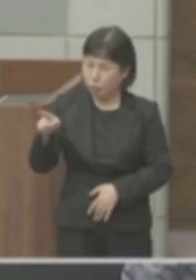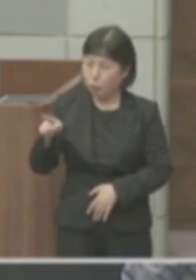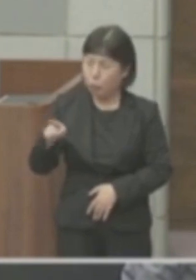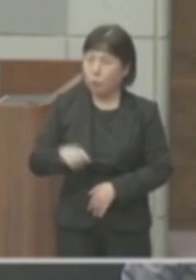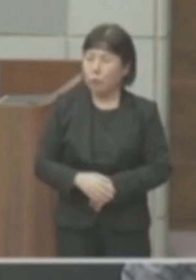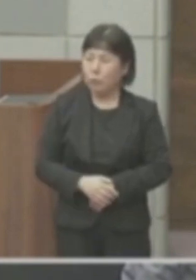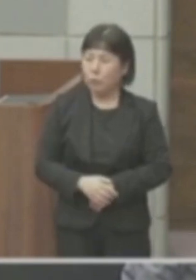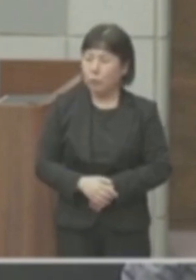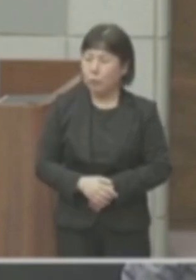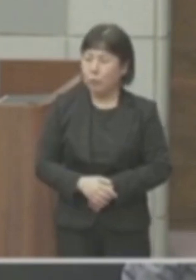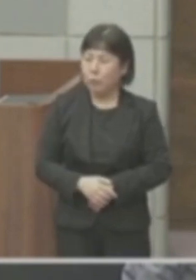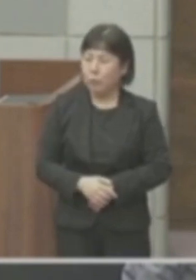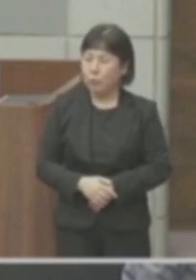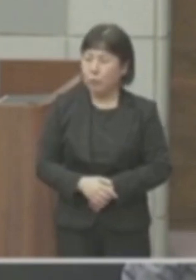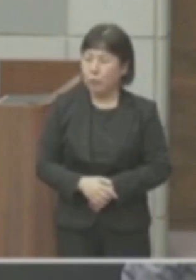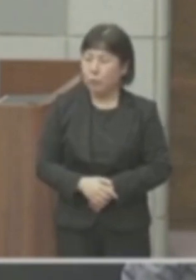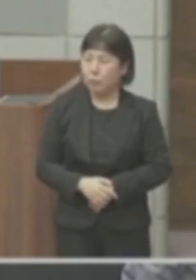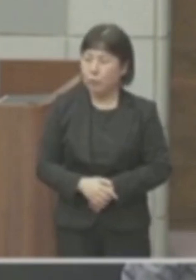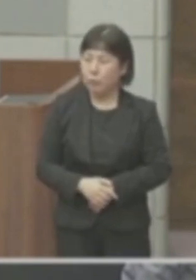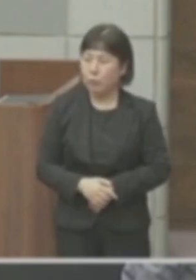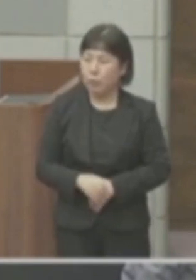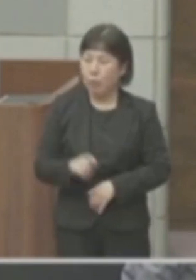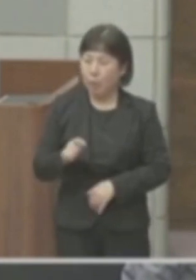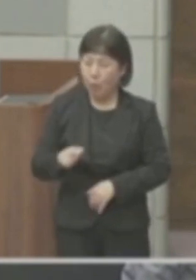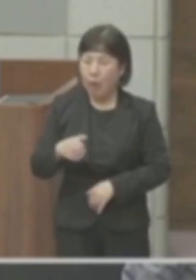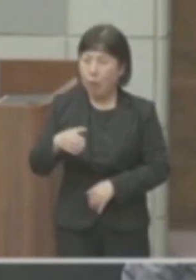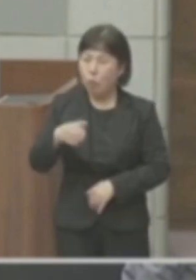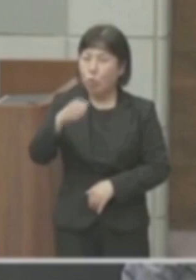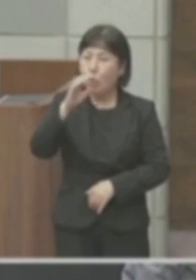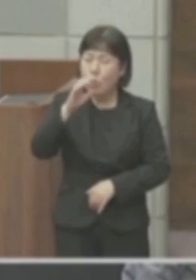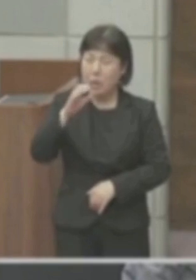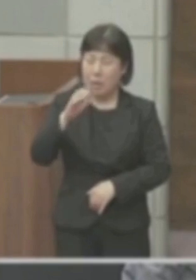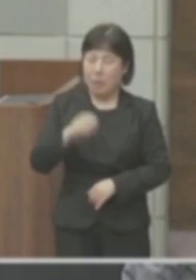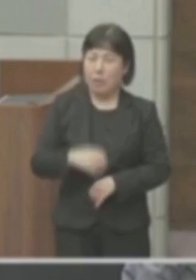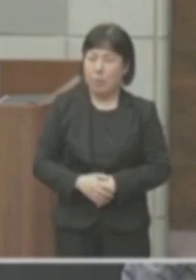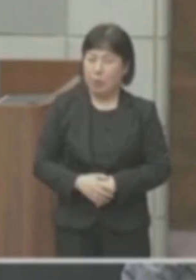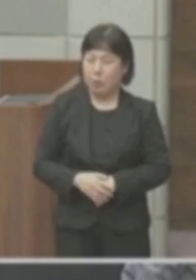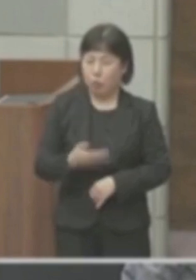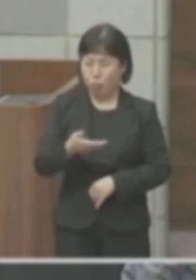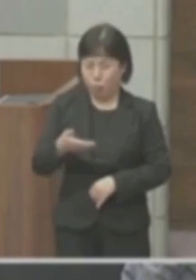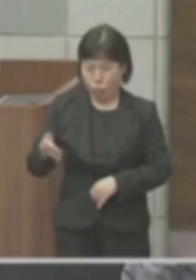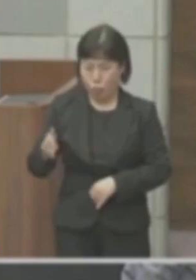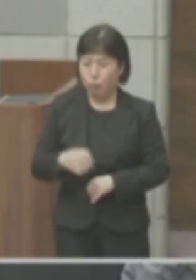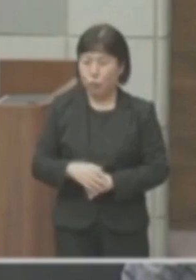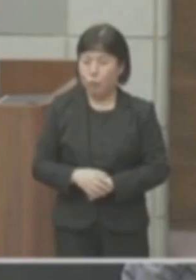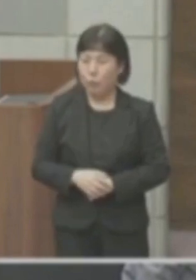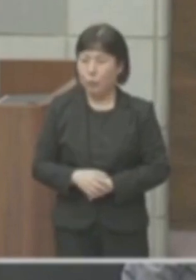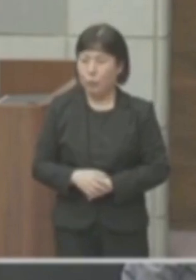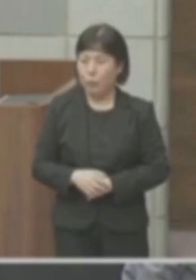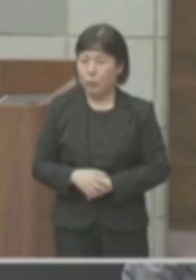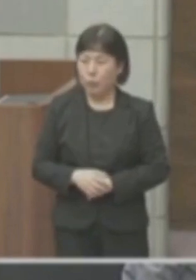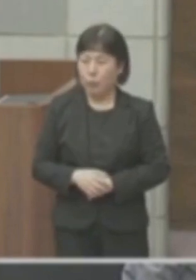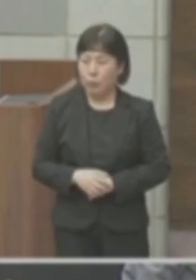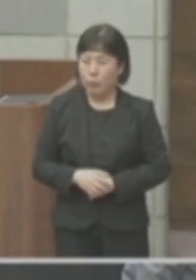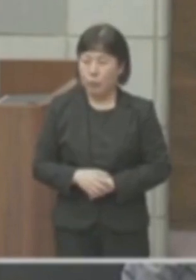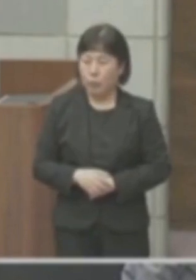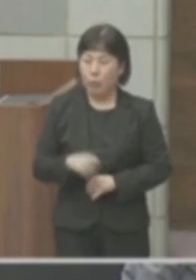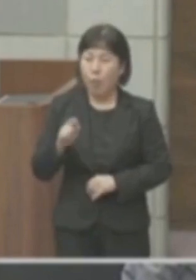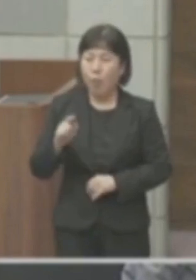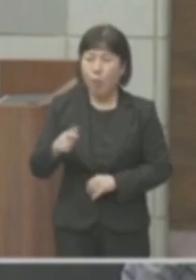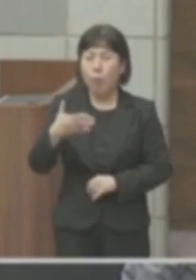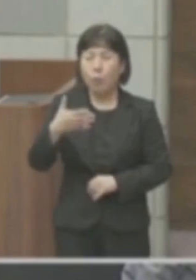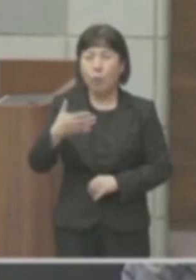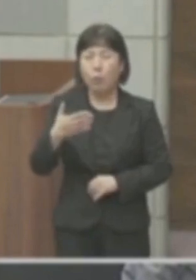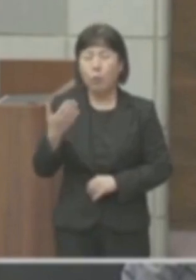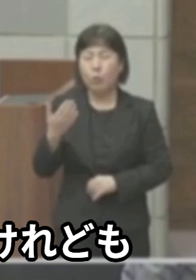で97ナノグラムです。だから飲み水です。みんな90、この時の検査が97